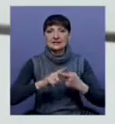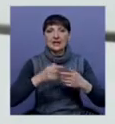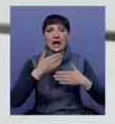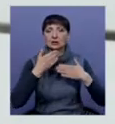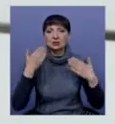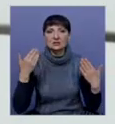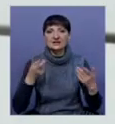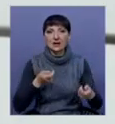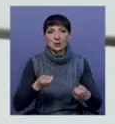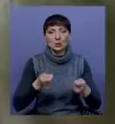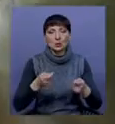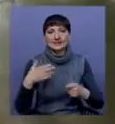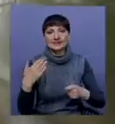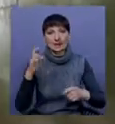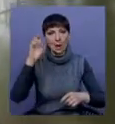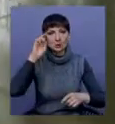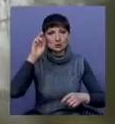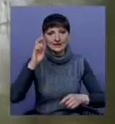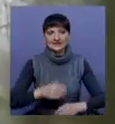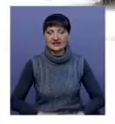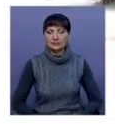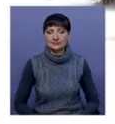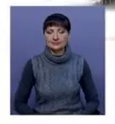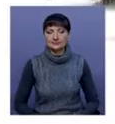отсутствия регулирования со стороны государства.